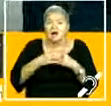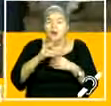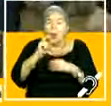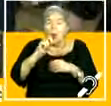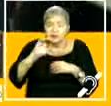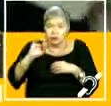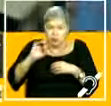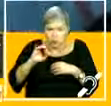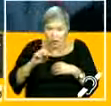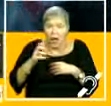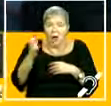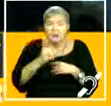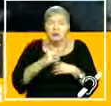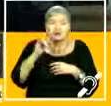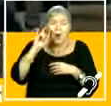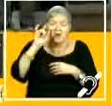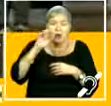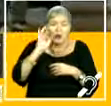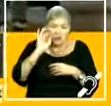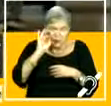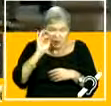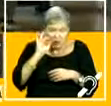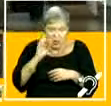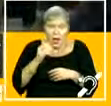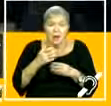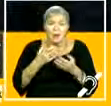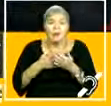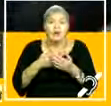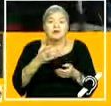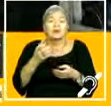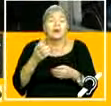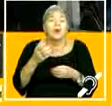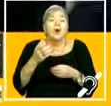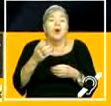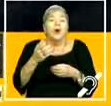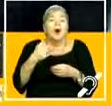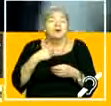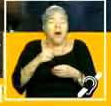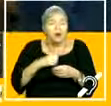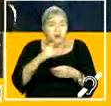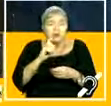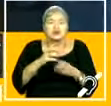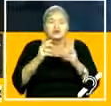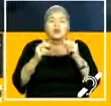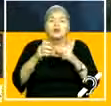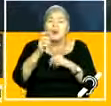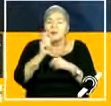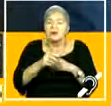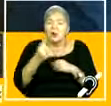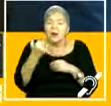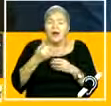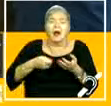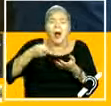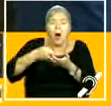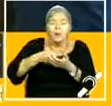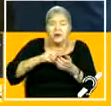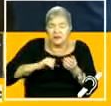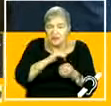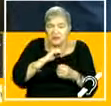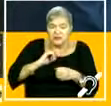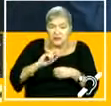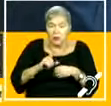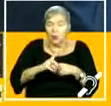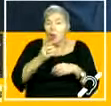aduși în țară cu aeronave speciale pentru asta, au mai fost și foarte mulți care s-au întors pe cont propriu. O singură